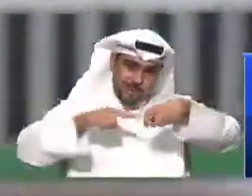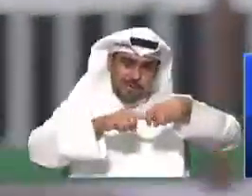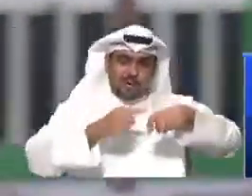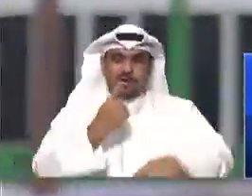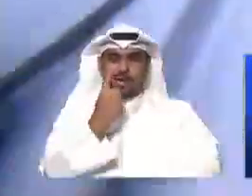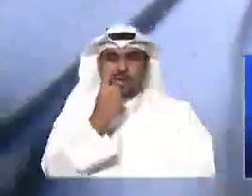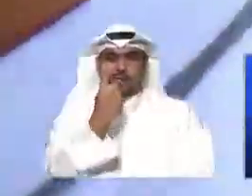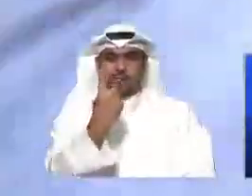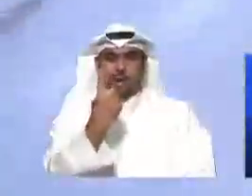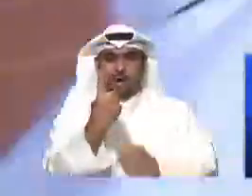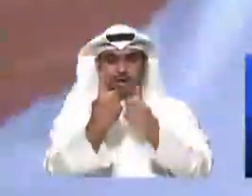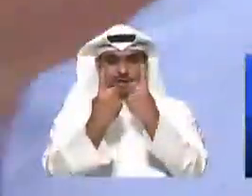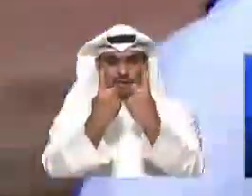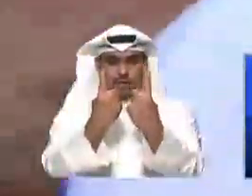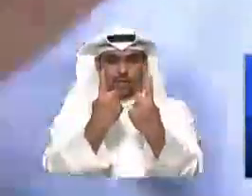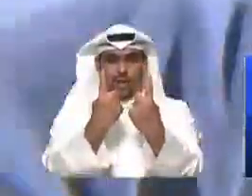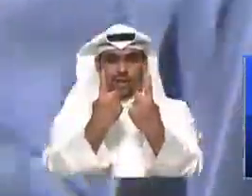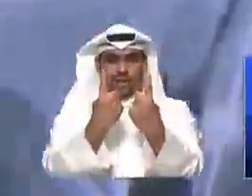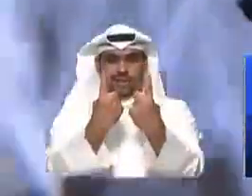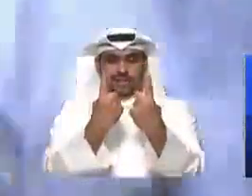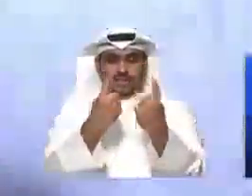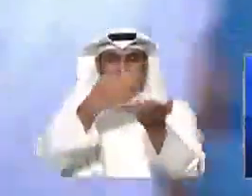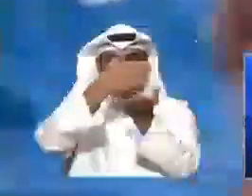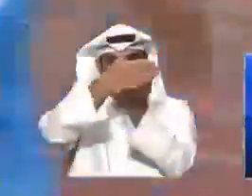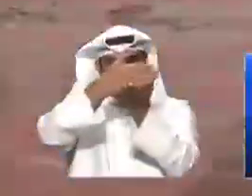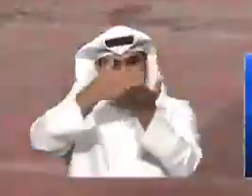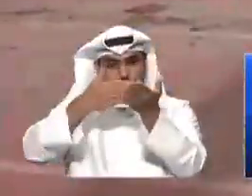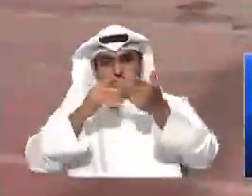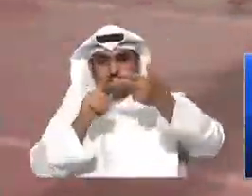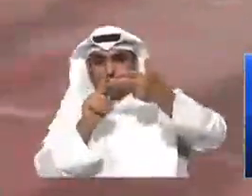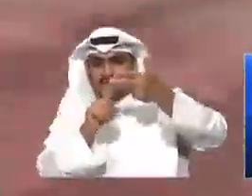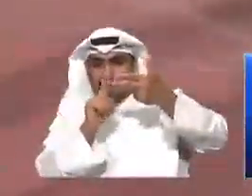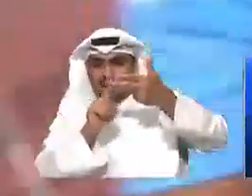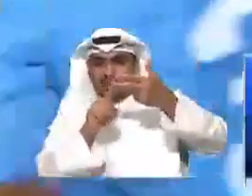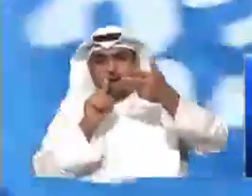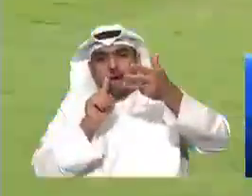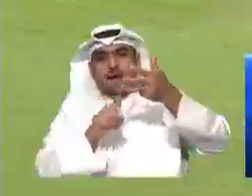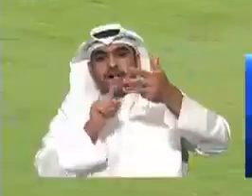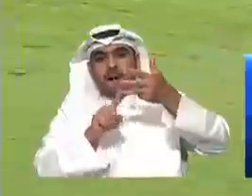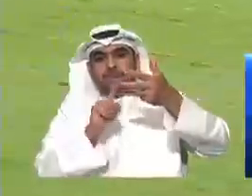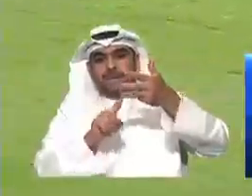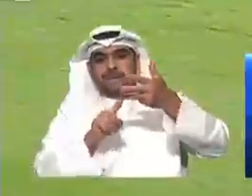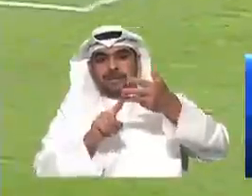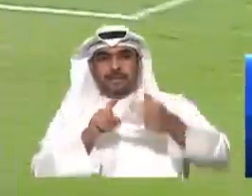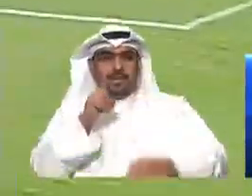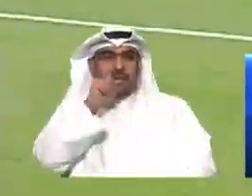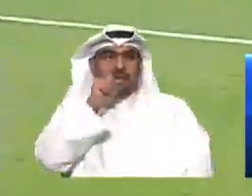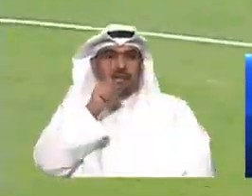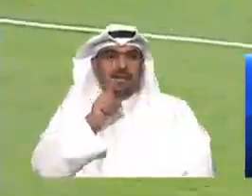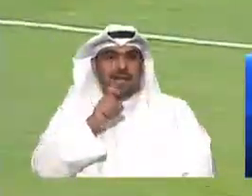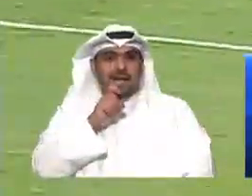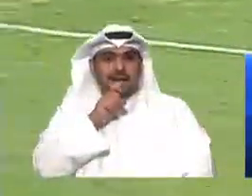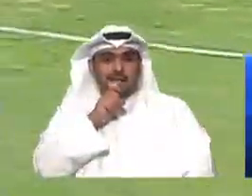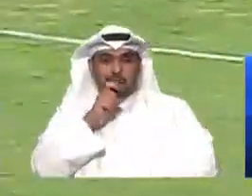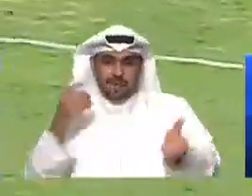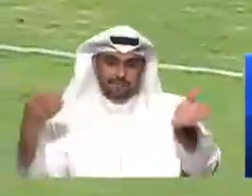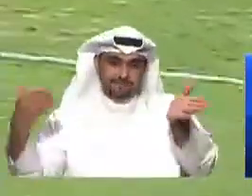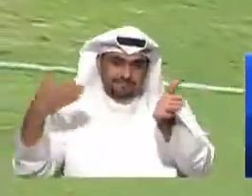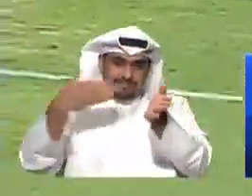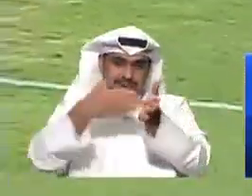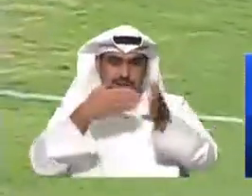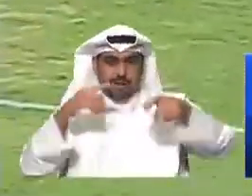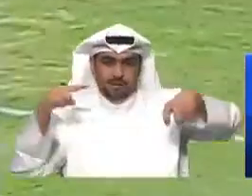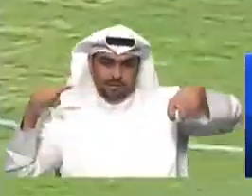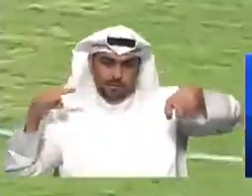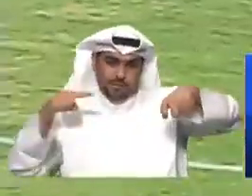بهذا التعادل الذهاب بالأشواط الإضافية. كاظمة المنظم الأخطر حسم الأمر بهدف حمل